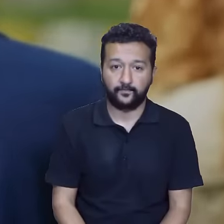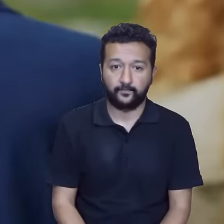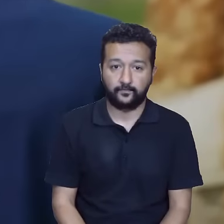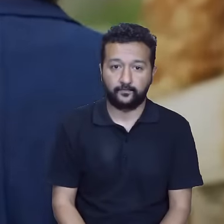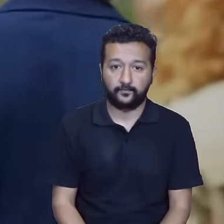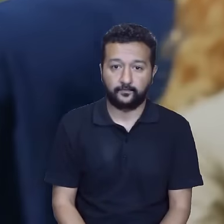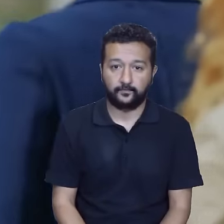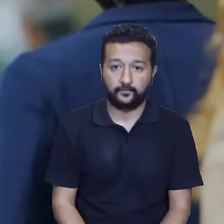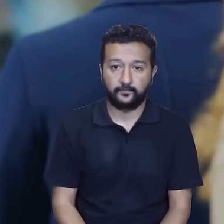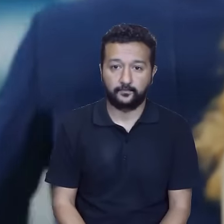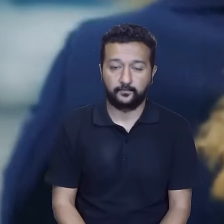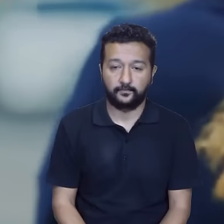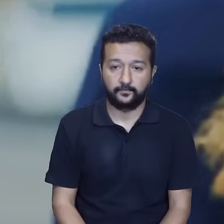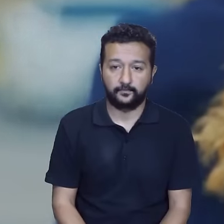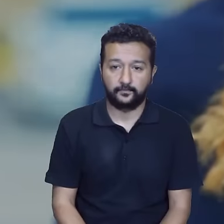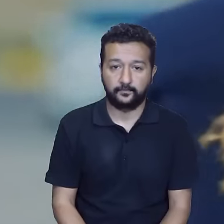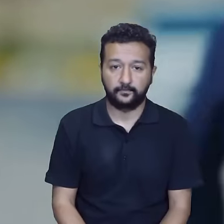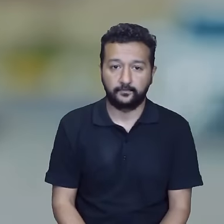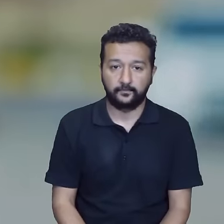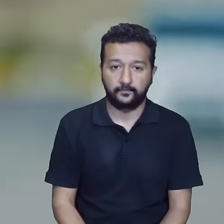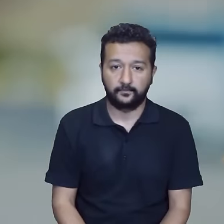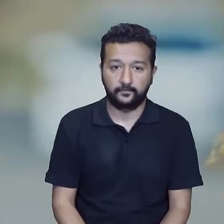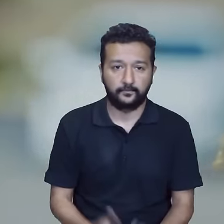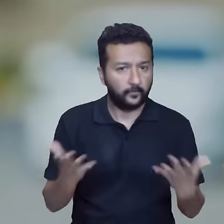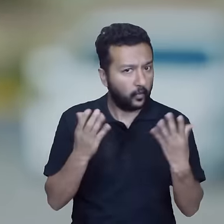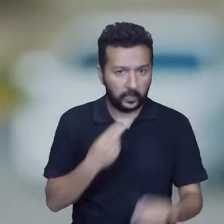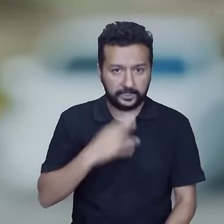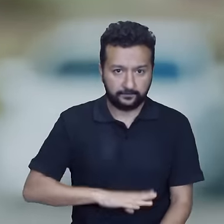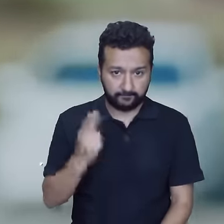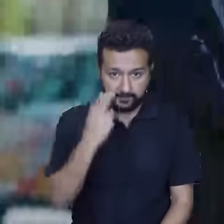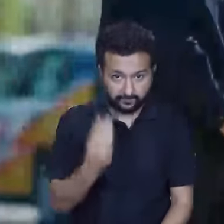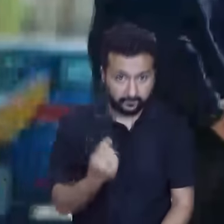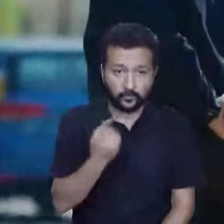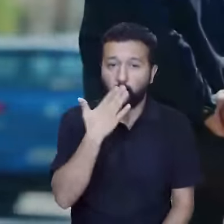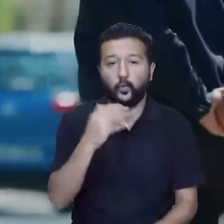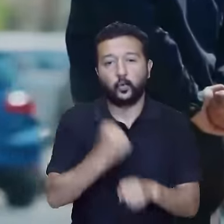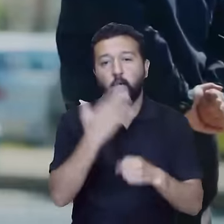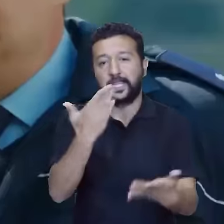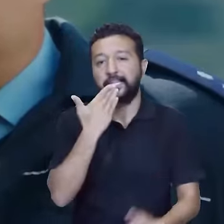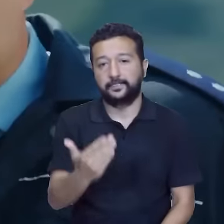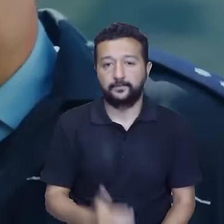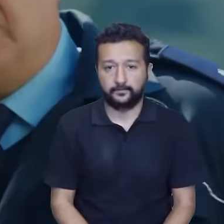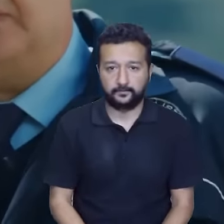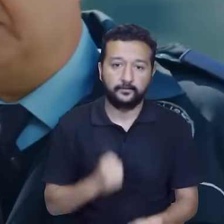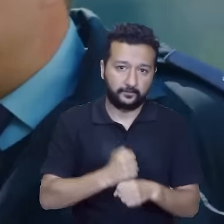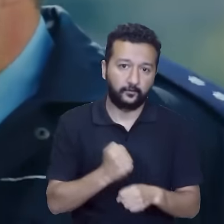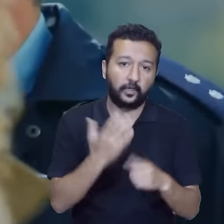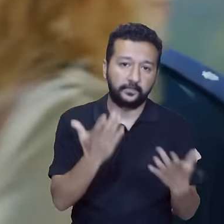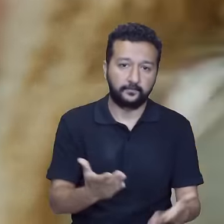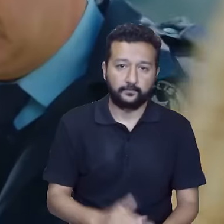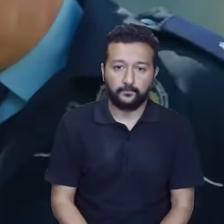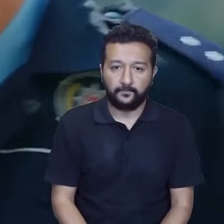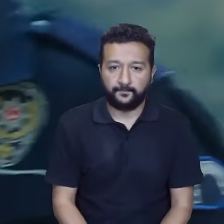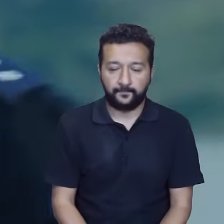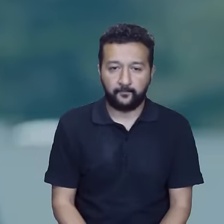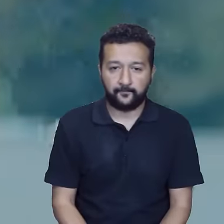Tarık sessizce uzaklaşıp gitti. Ne oldu kızım? Bir şey mi var? Yok günaydın diyecektim. Günaydın.